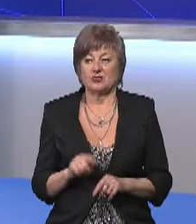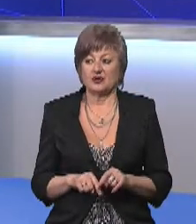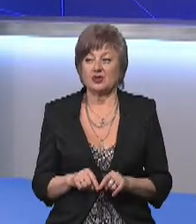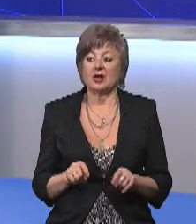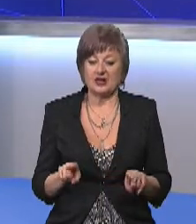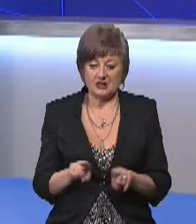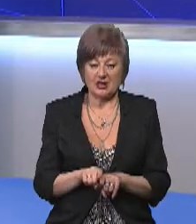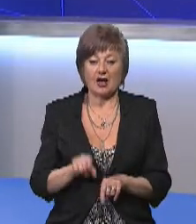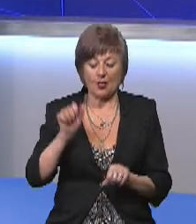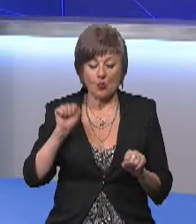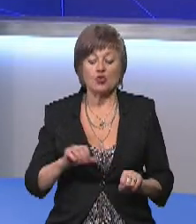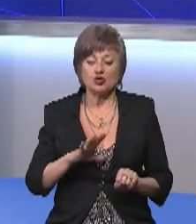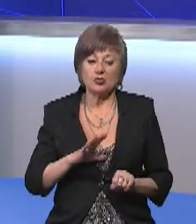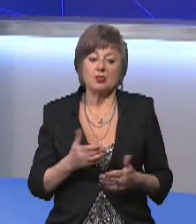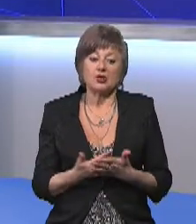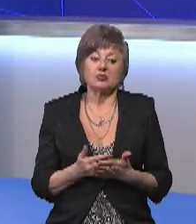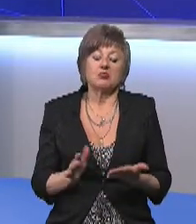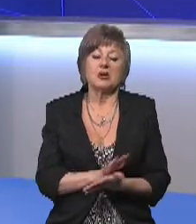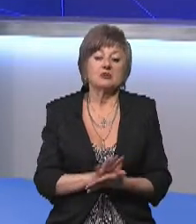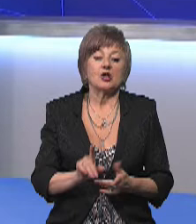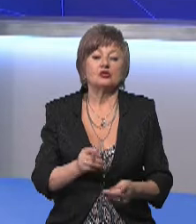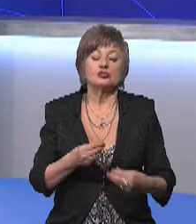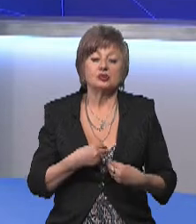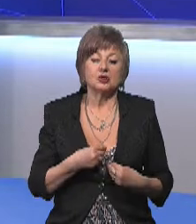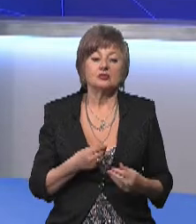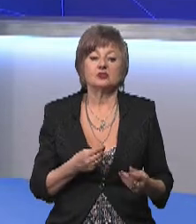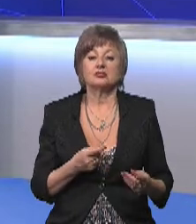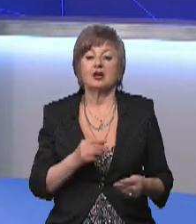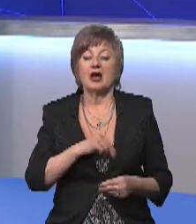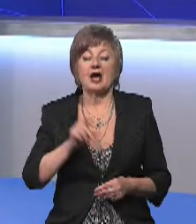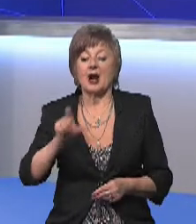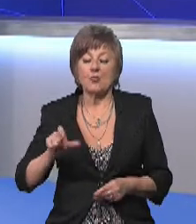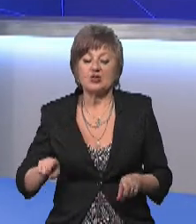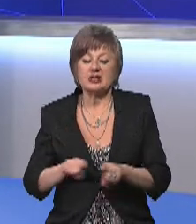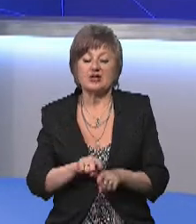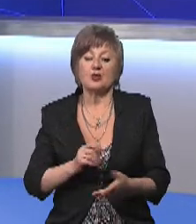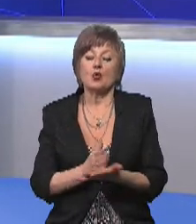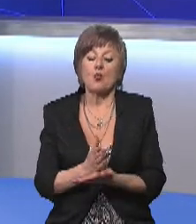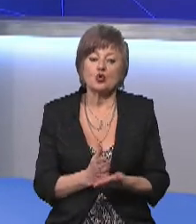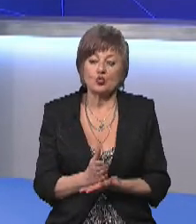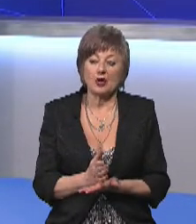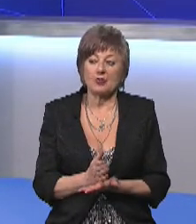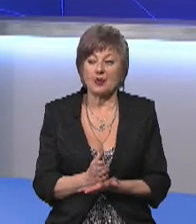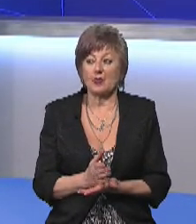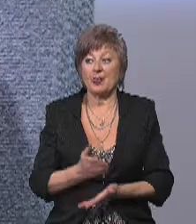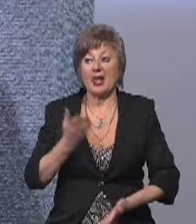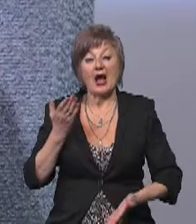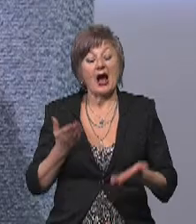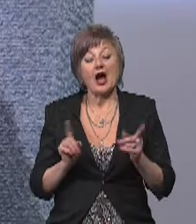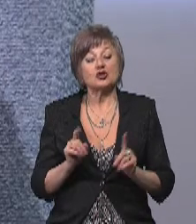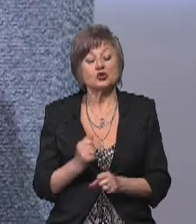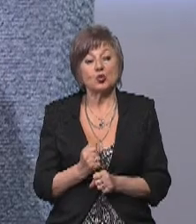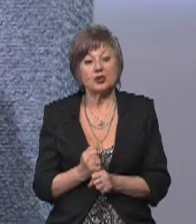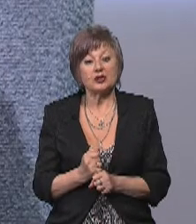бути така якась акція, чи можуть ходити такі працівники з послугами чи ні. А що робити, як,